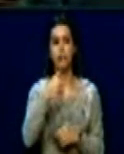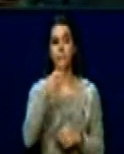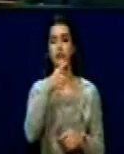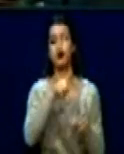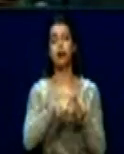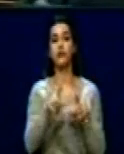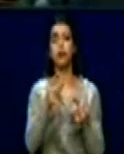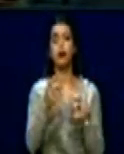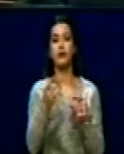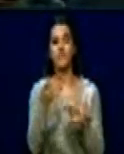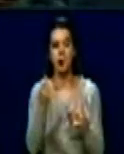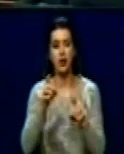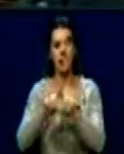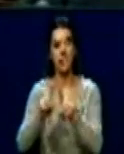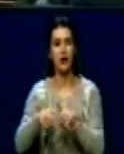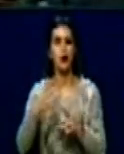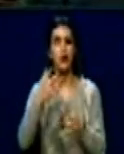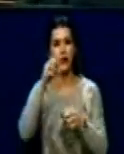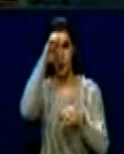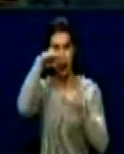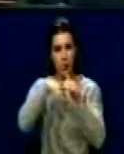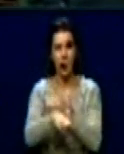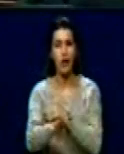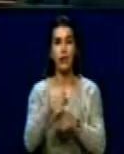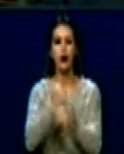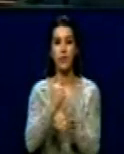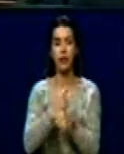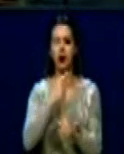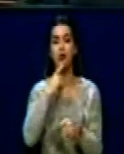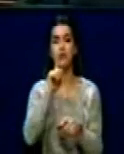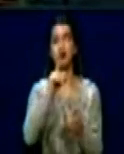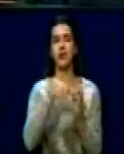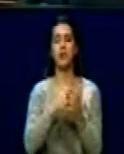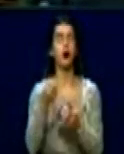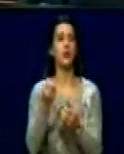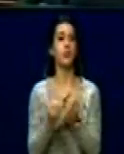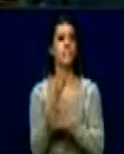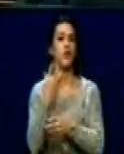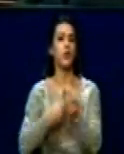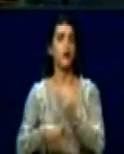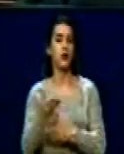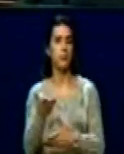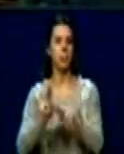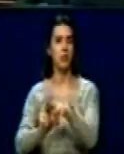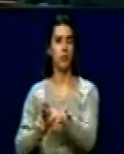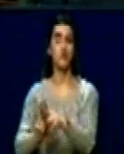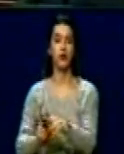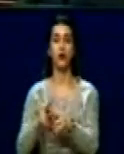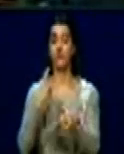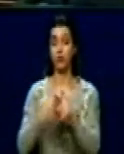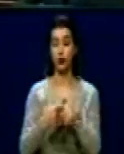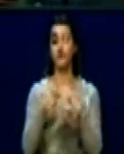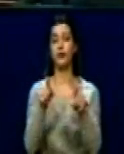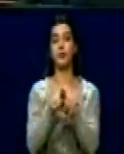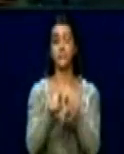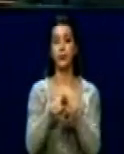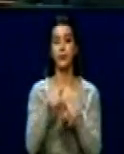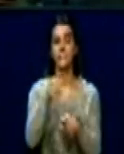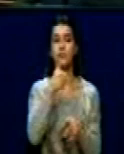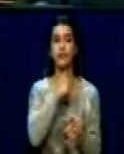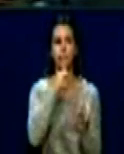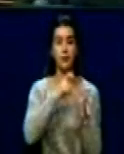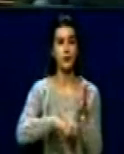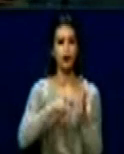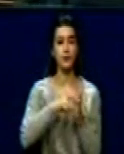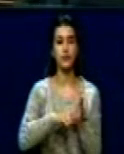e në Kosovë në nivel të njëjtë të nxjerrës, pra që mos kemi fare zhvillim në këtë drejtim. Edhe po ashtu te taksat